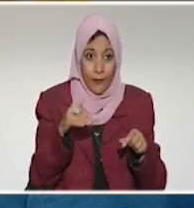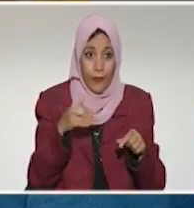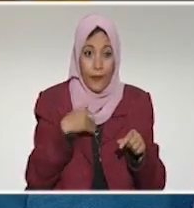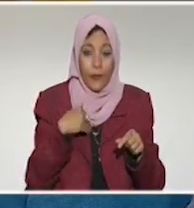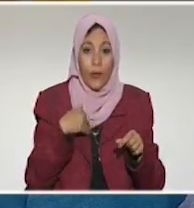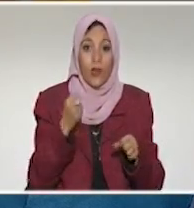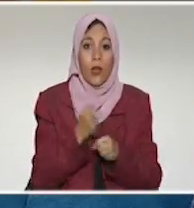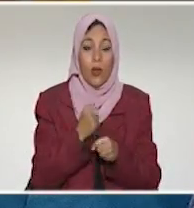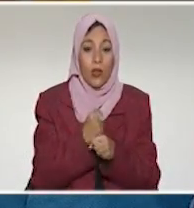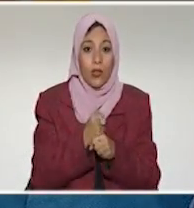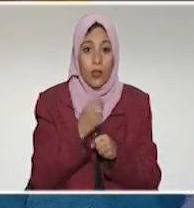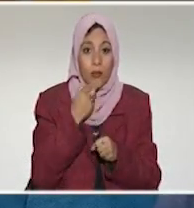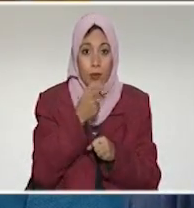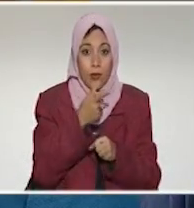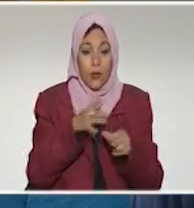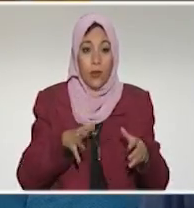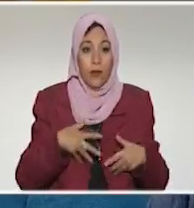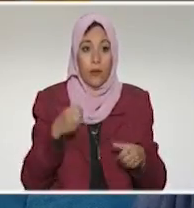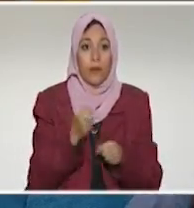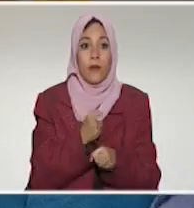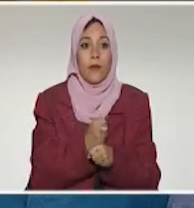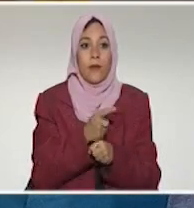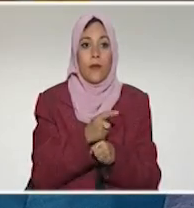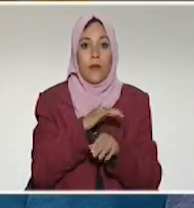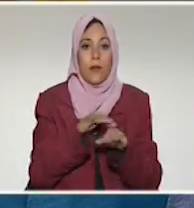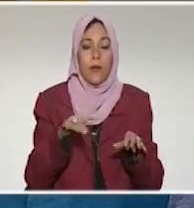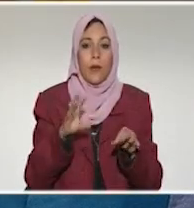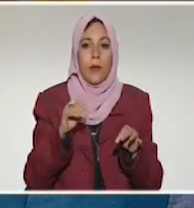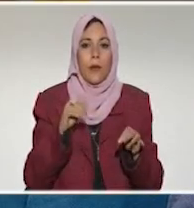هبدا مع صبحي ونيس الجزء السادس.